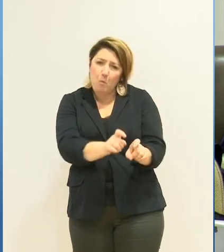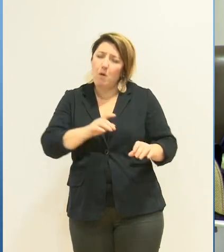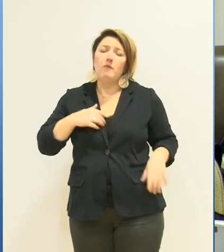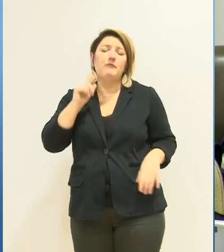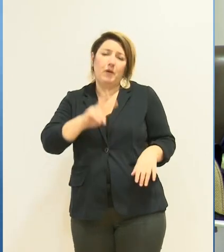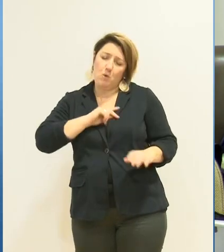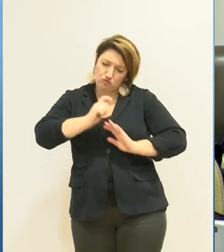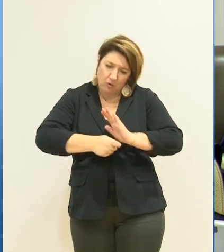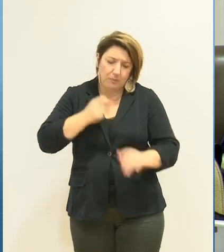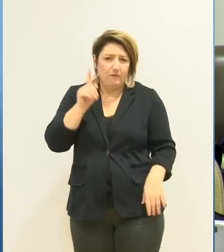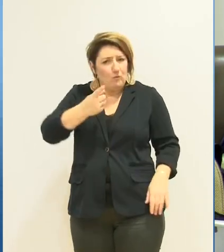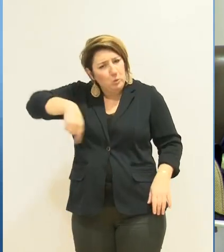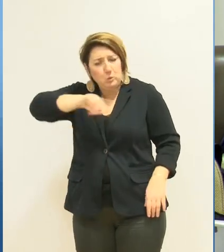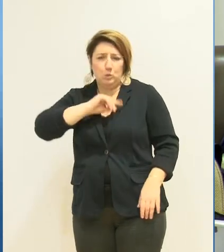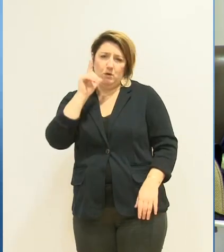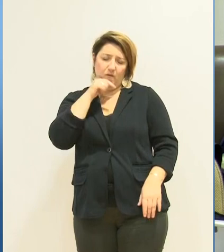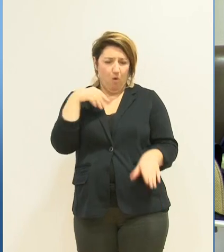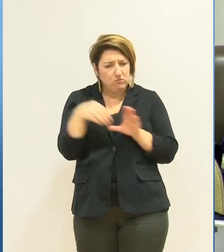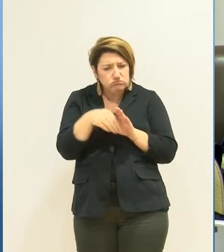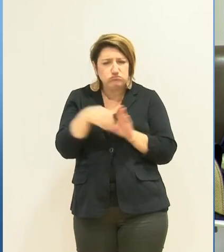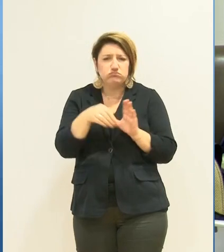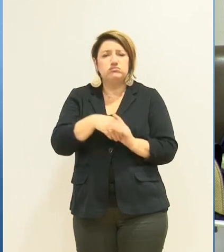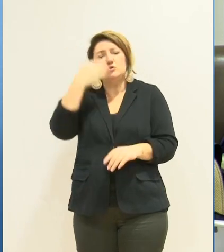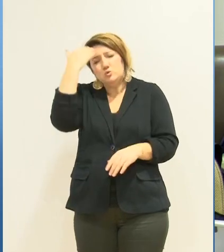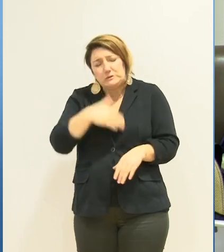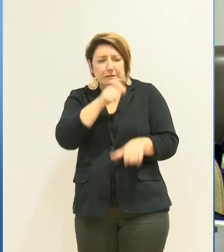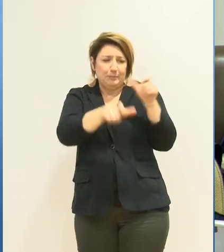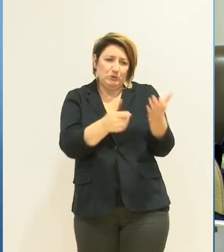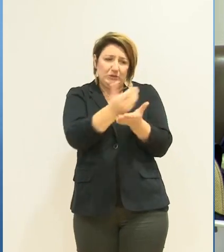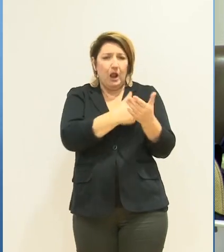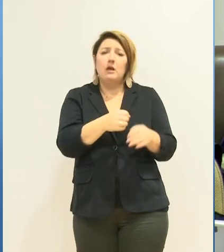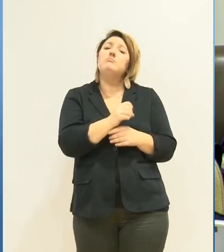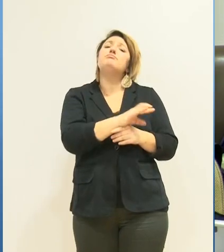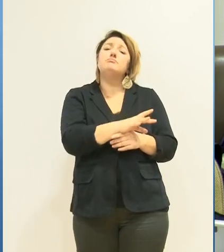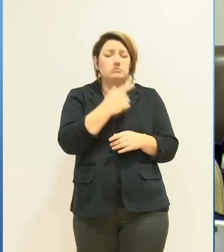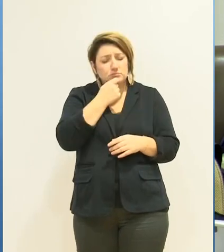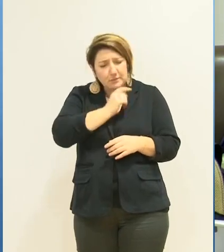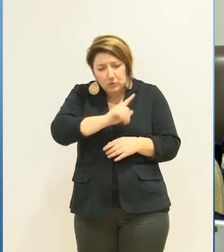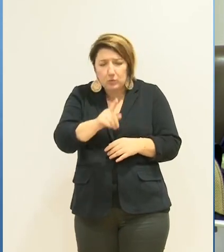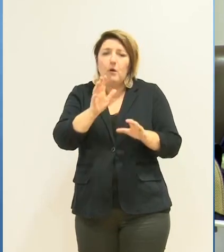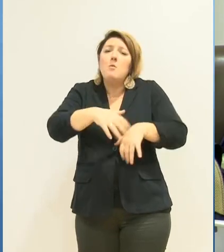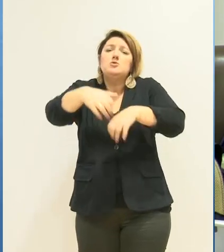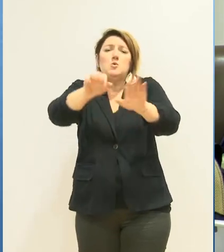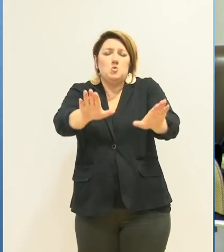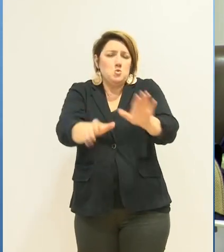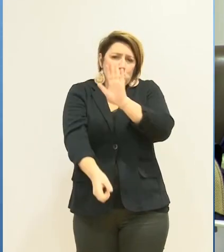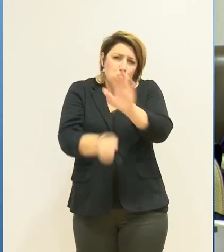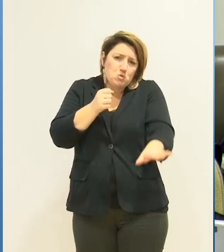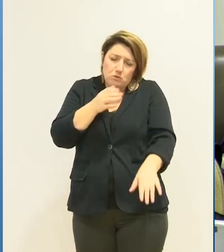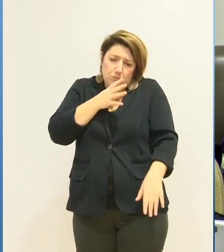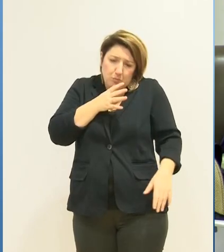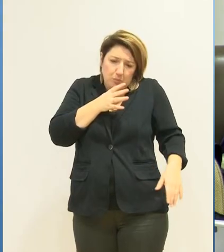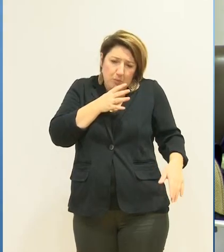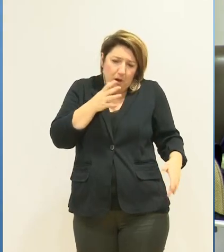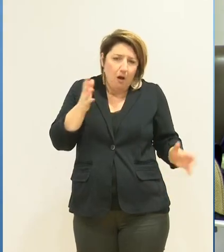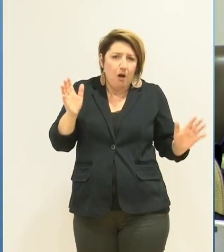que nous devons faire des efforts à ce sujet là je sais que ce n'est pas drôle je préférerais vous dire embauchons encore distribuant plus de subventions